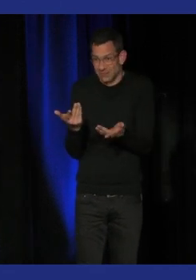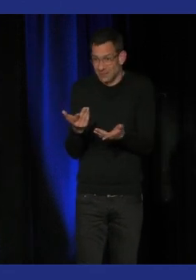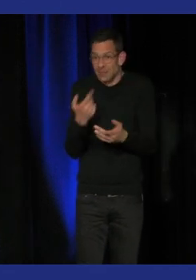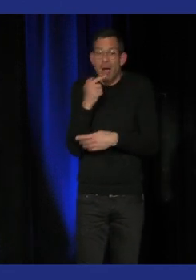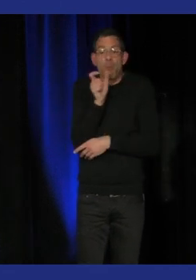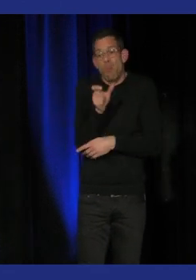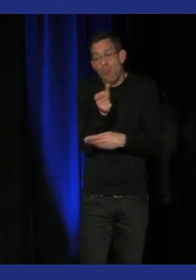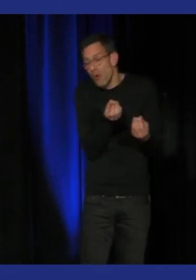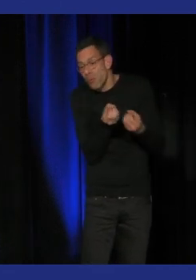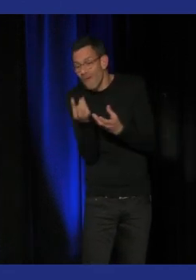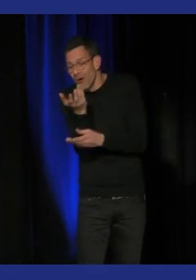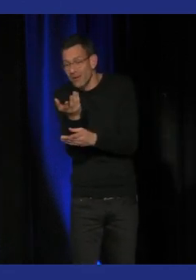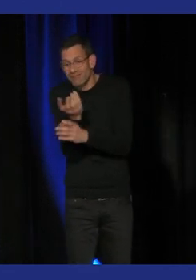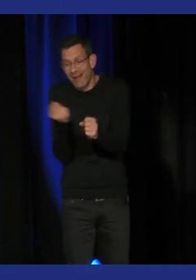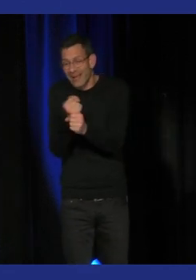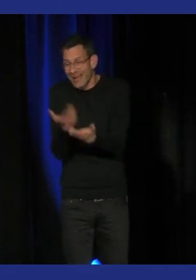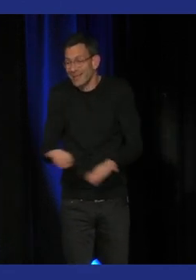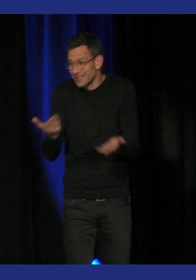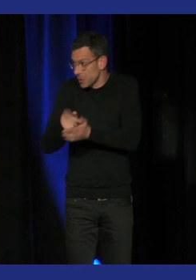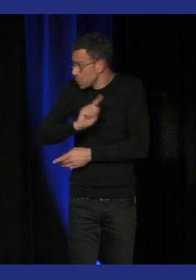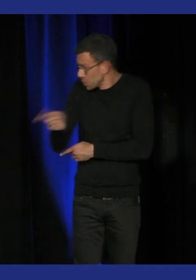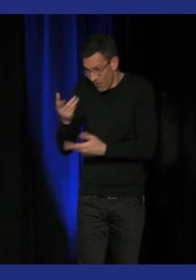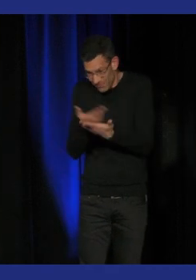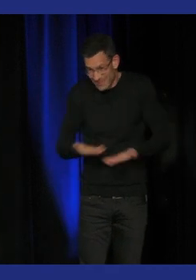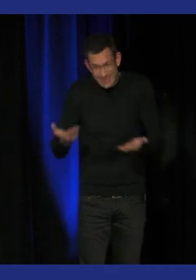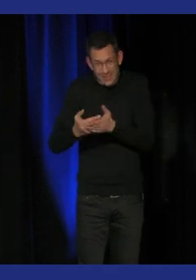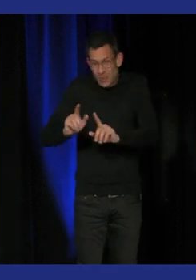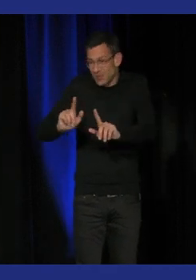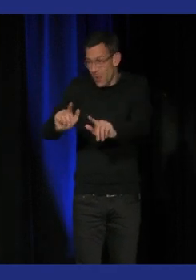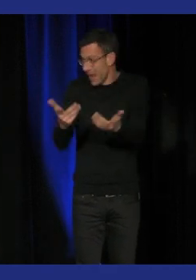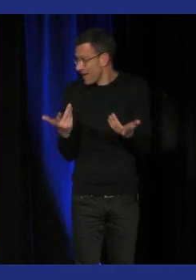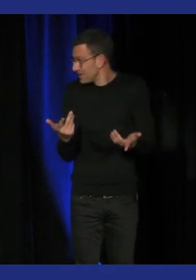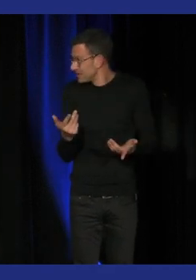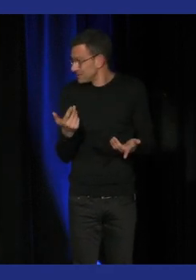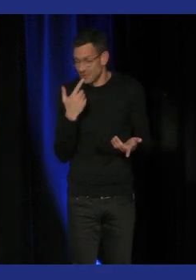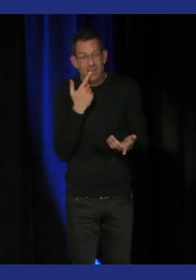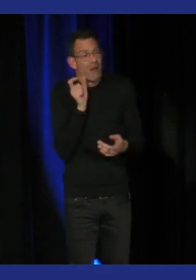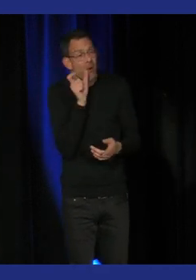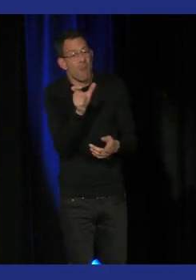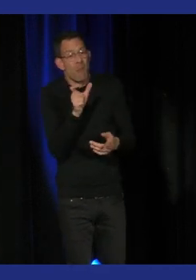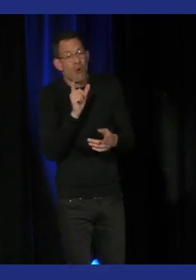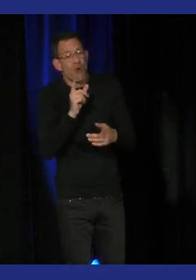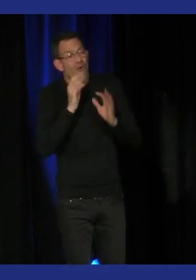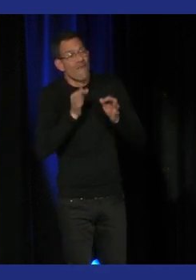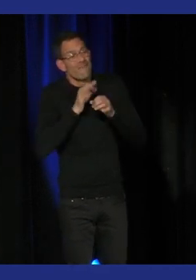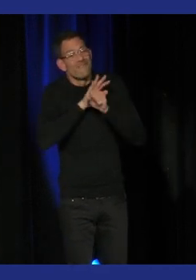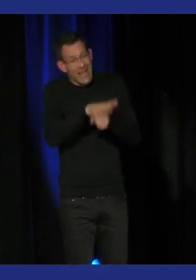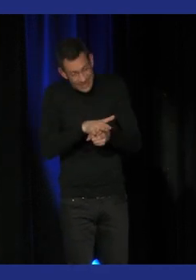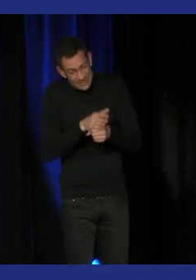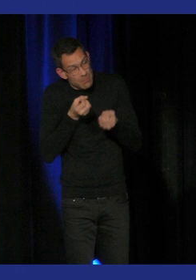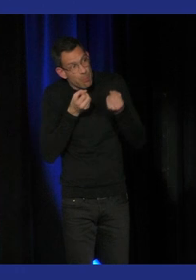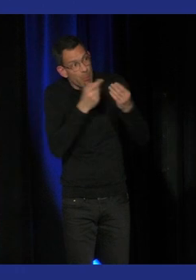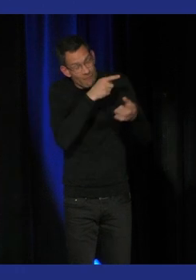pas les mots qui créaient, voilà, c'était pas les mots validisme qui créaient le validisme. Mais que justement, mettre un mot sur